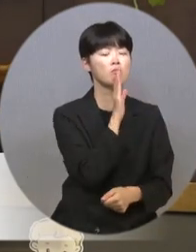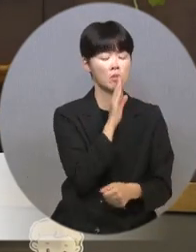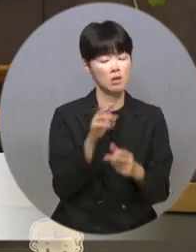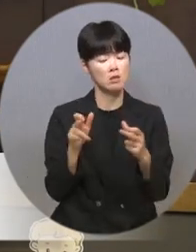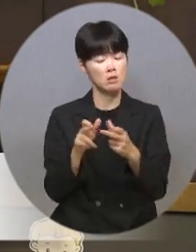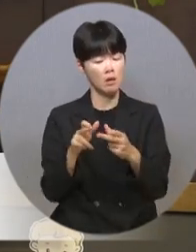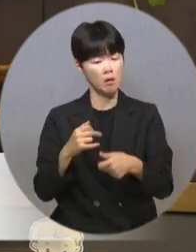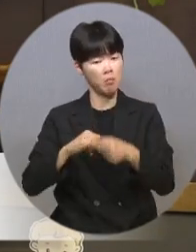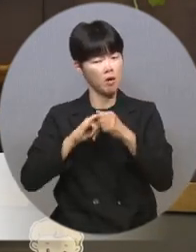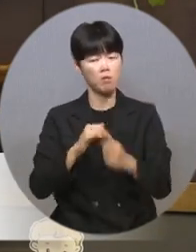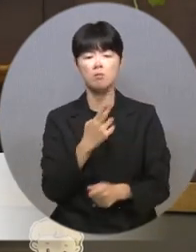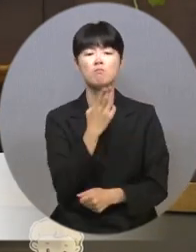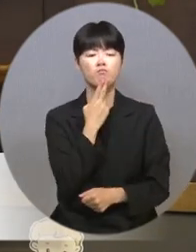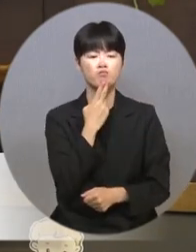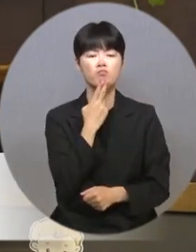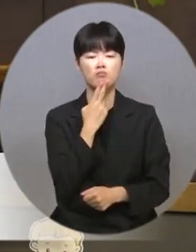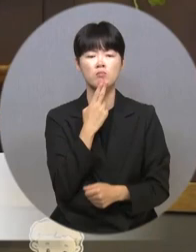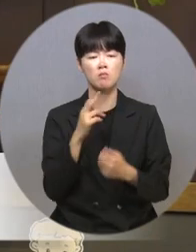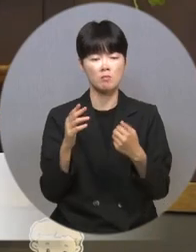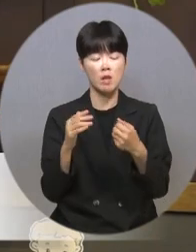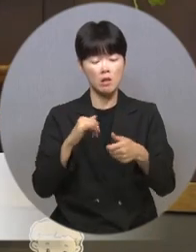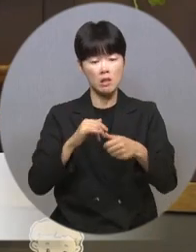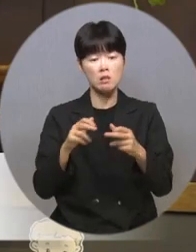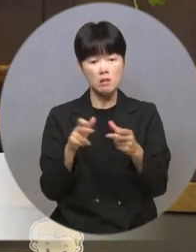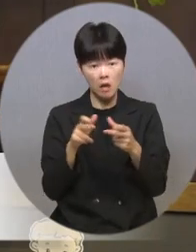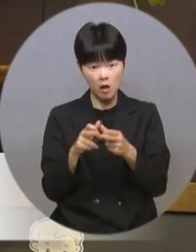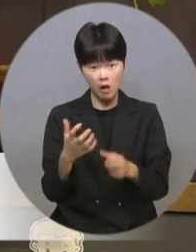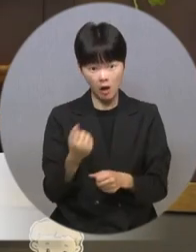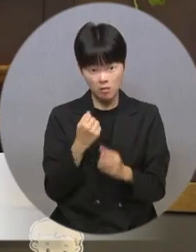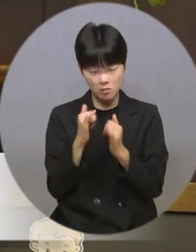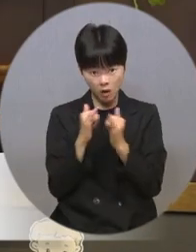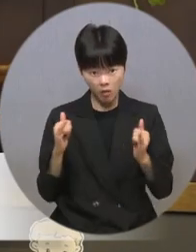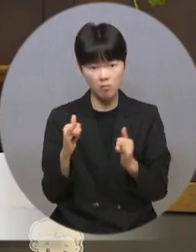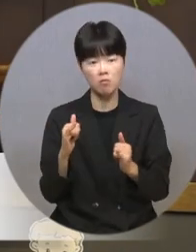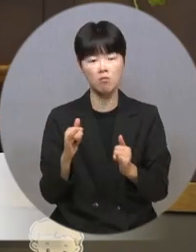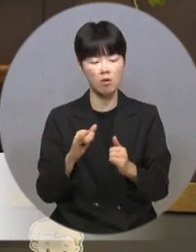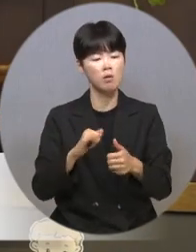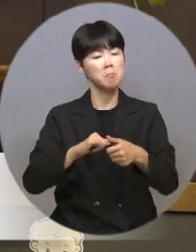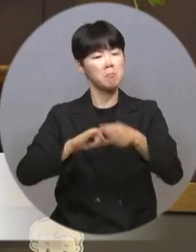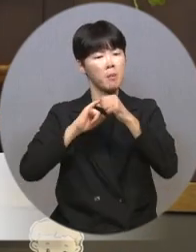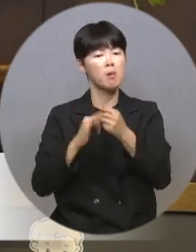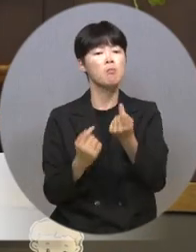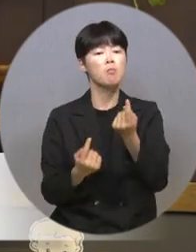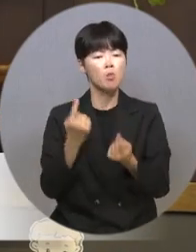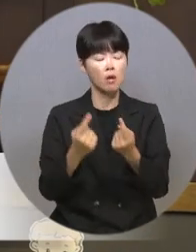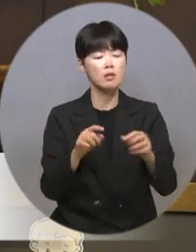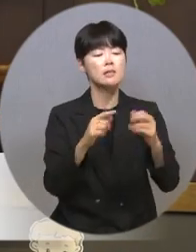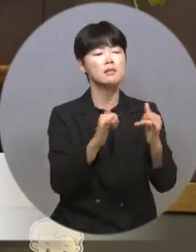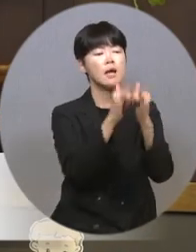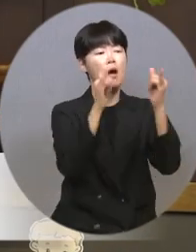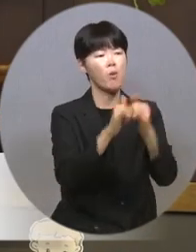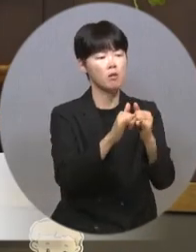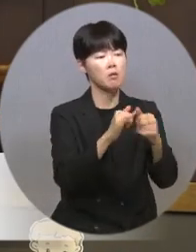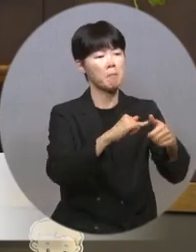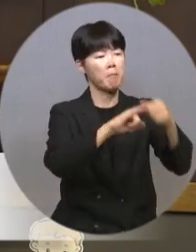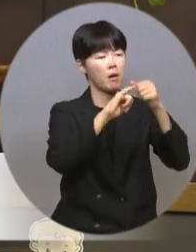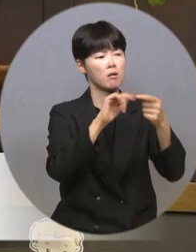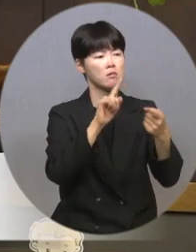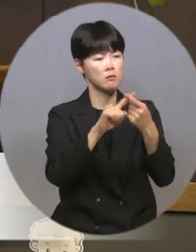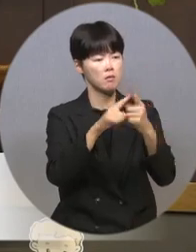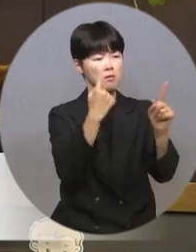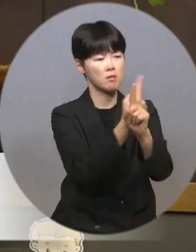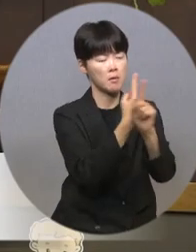다 함께 어우러져 살아갈 수 있는 우리 사회 어떤 시스템, 환경을 구축하는